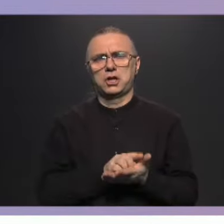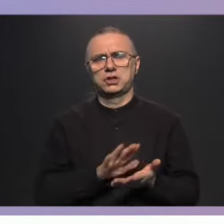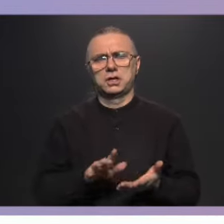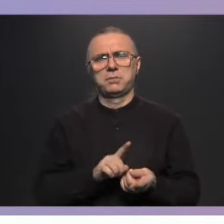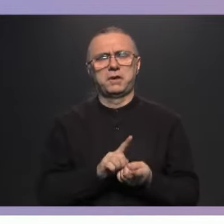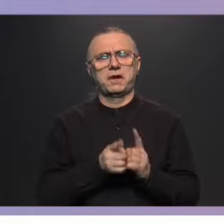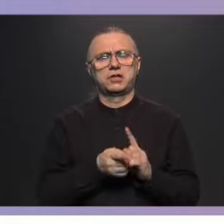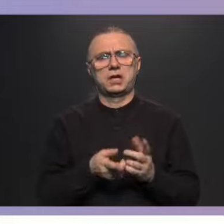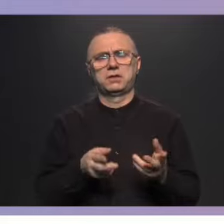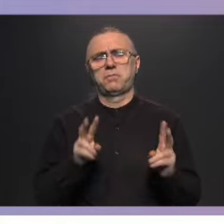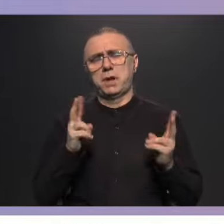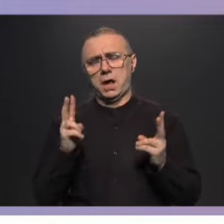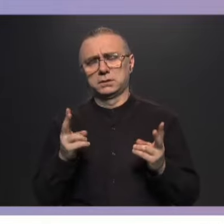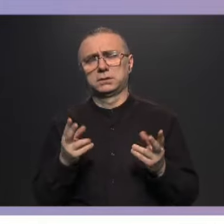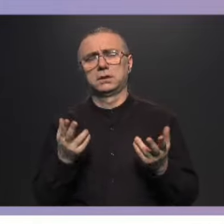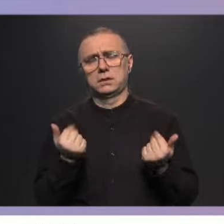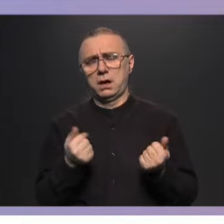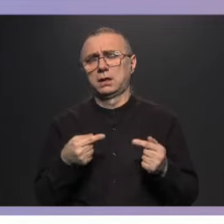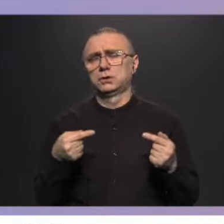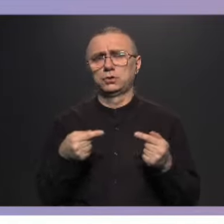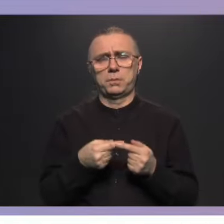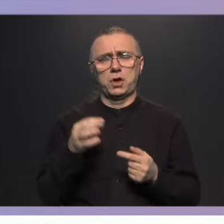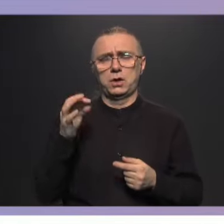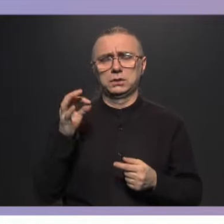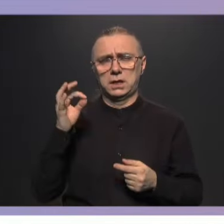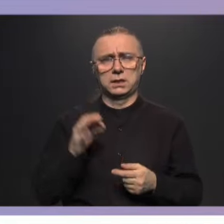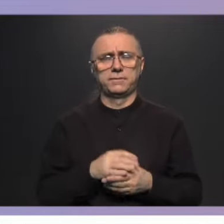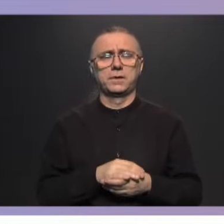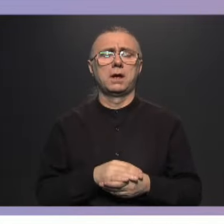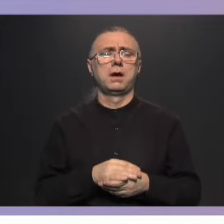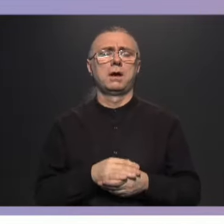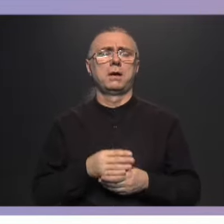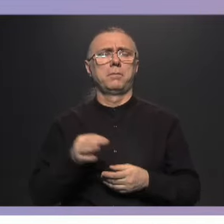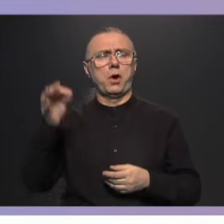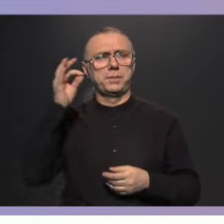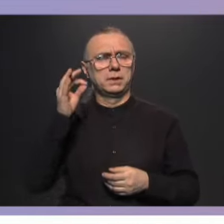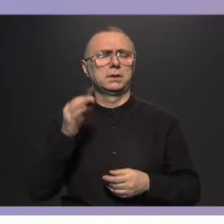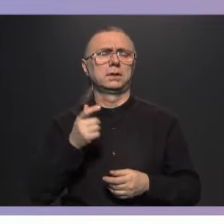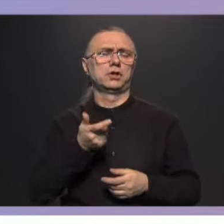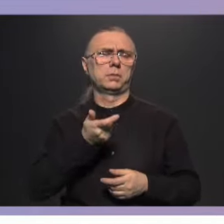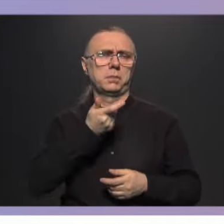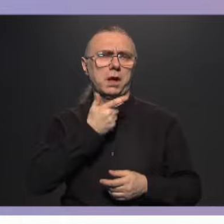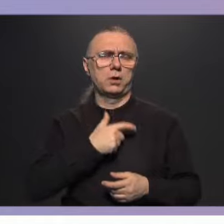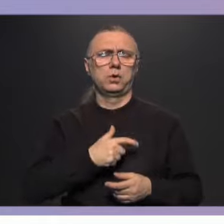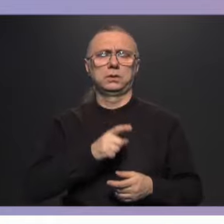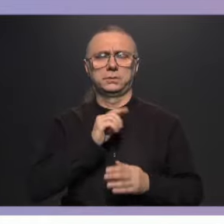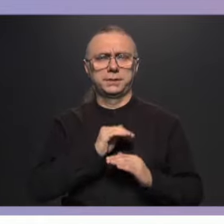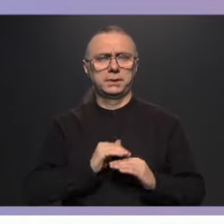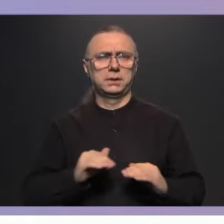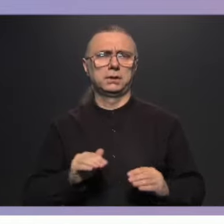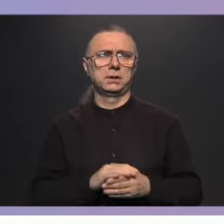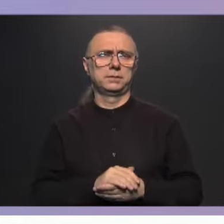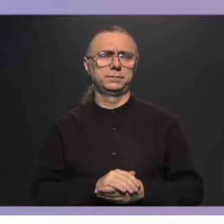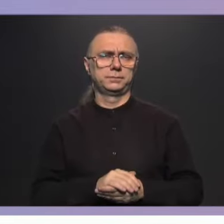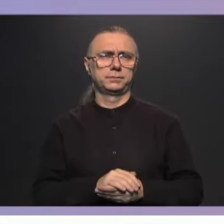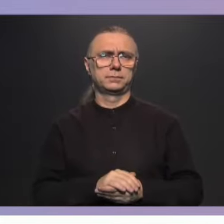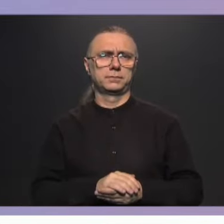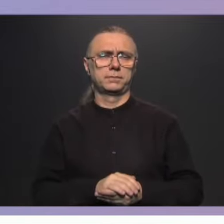в пляски. Это 100%. То есть поминки должны быть чинно, благородно, тихо по возможности. Что такое